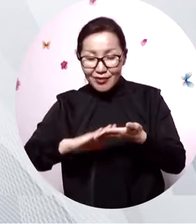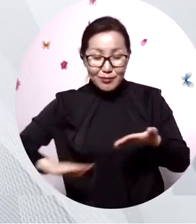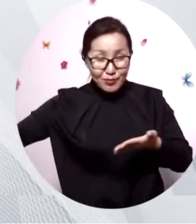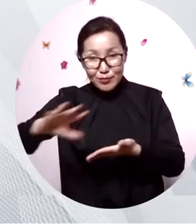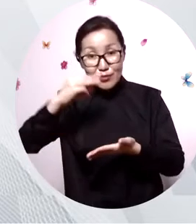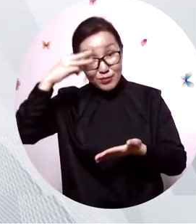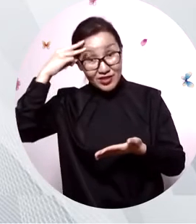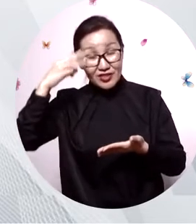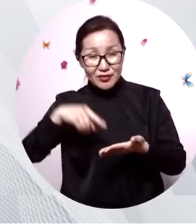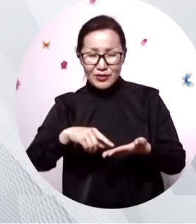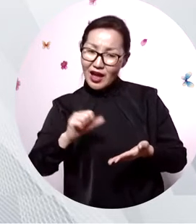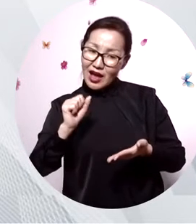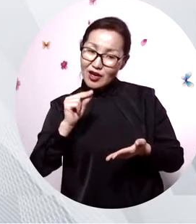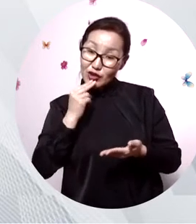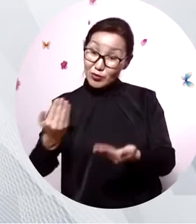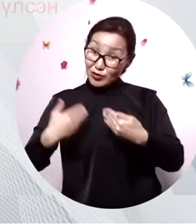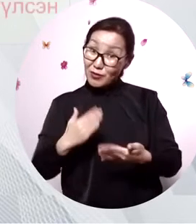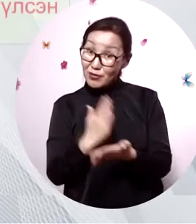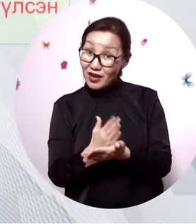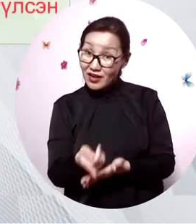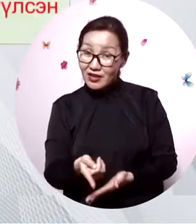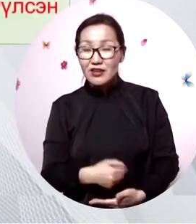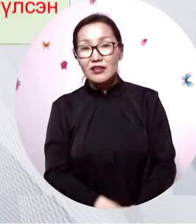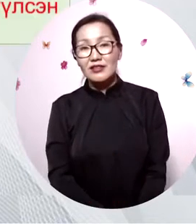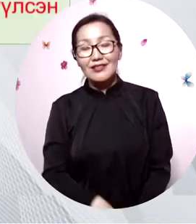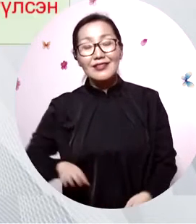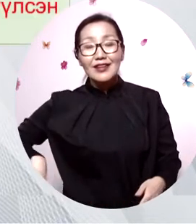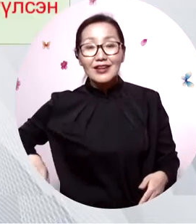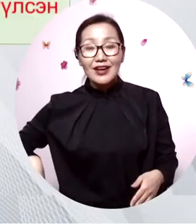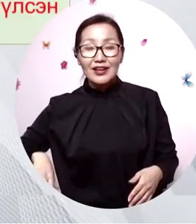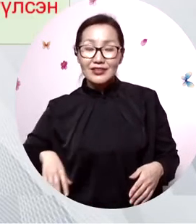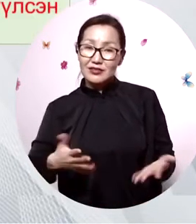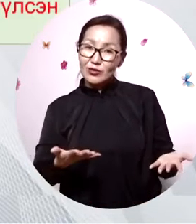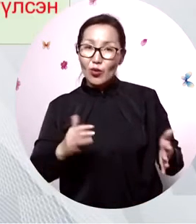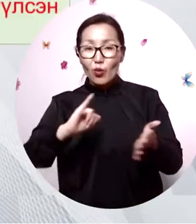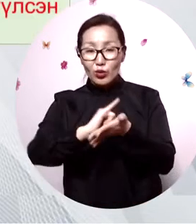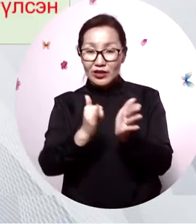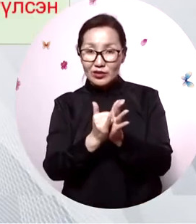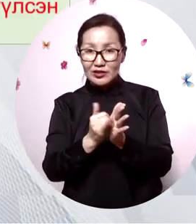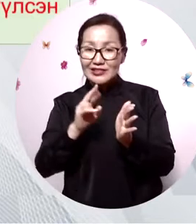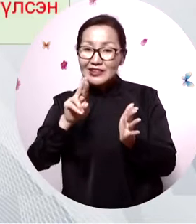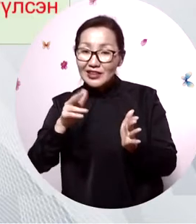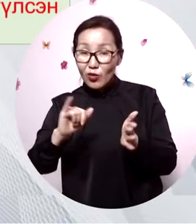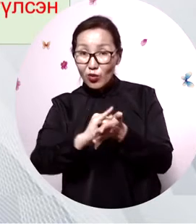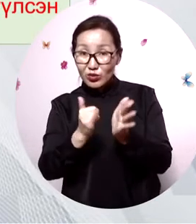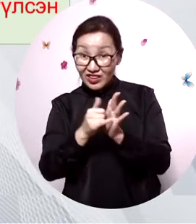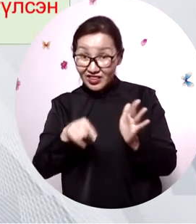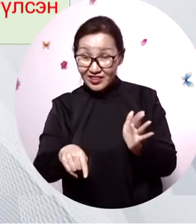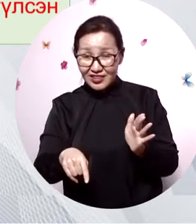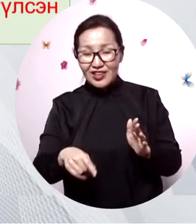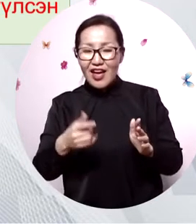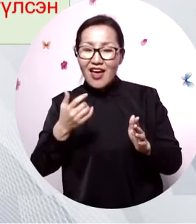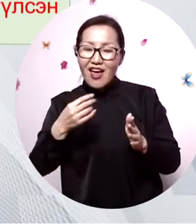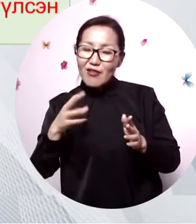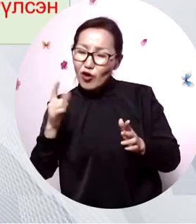байсан. Эхний их маань. За тэгвэл дараагийн их нь ятгах утгатай их нь аливаа зүйлийн